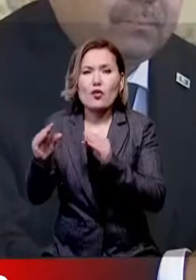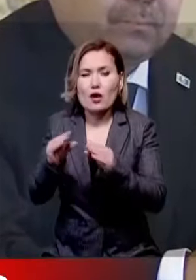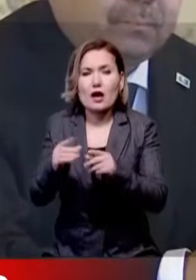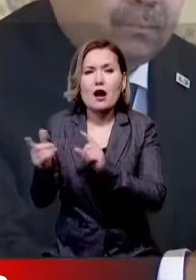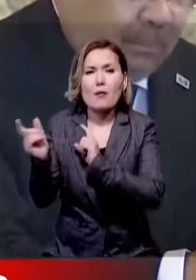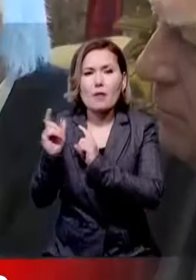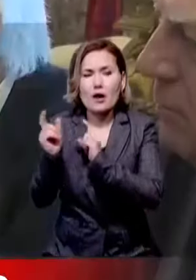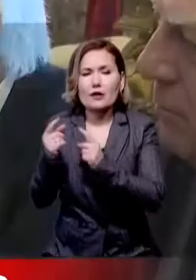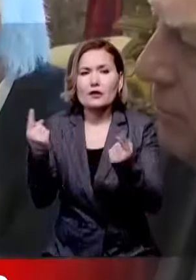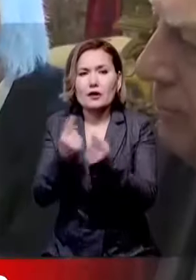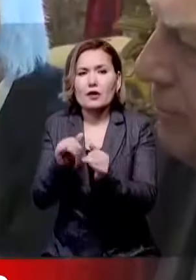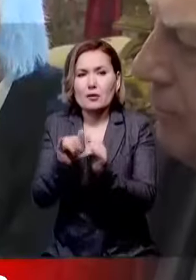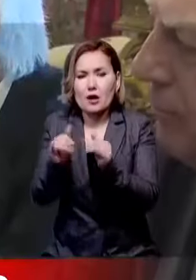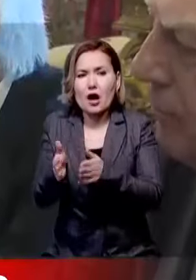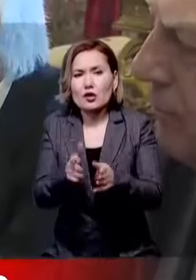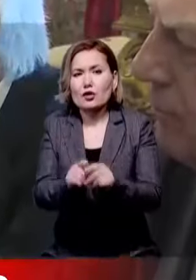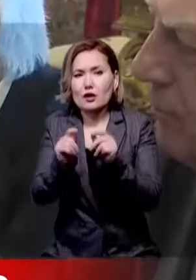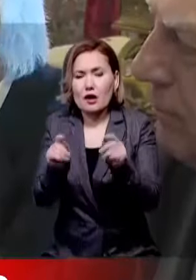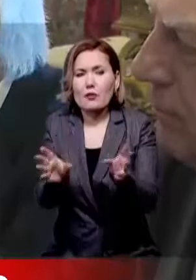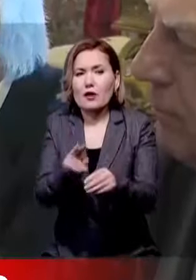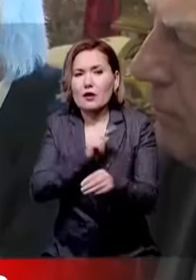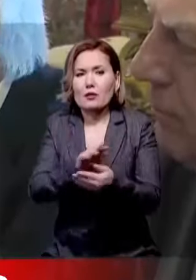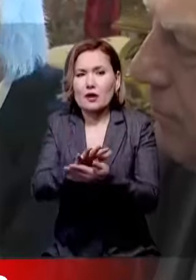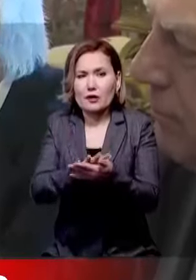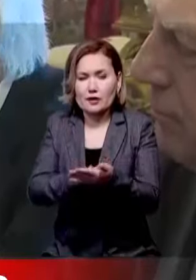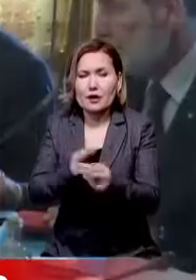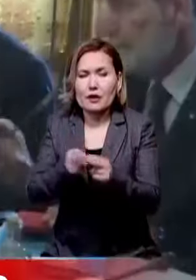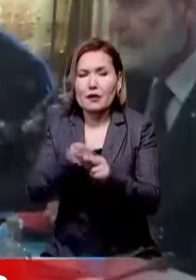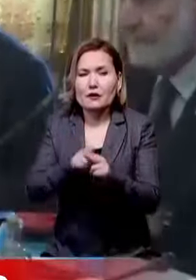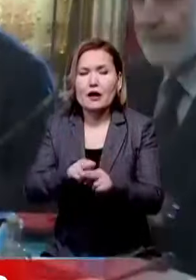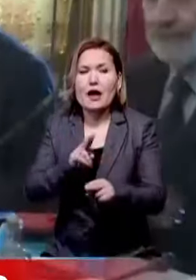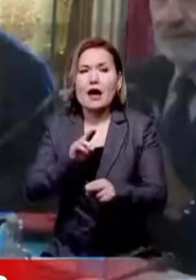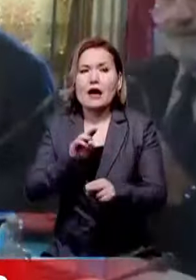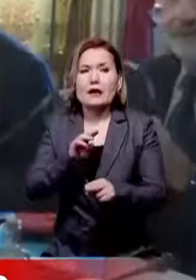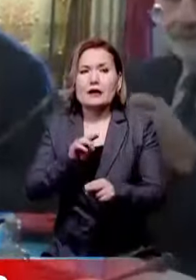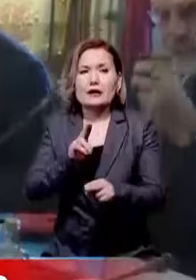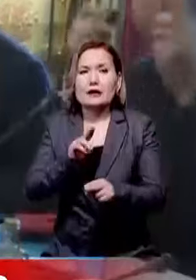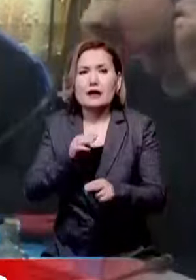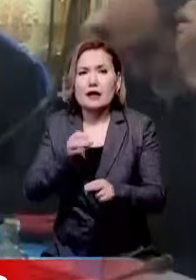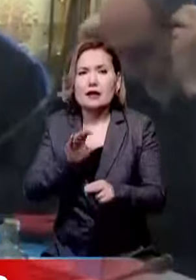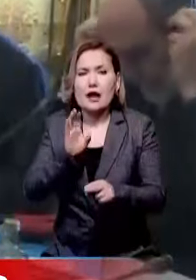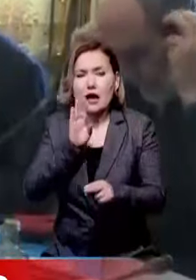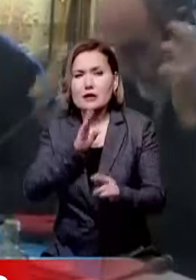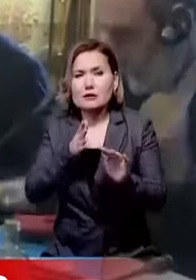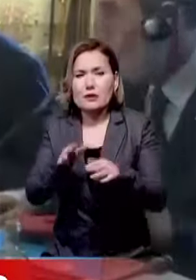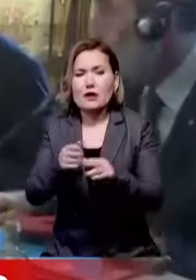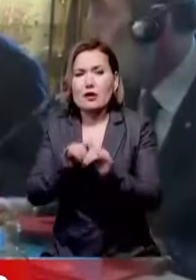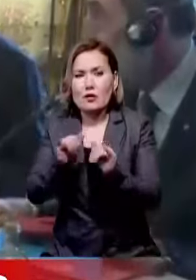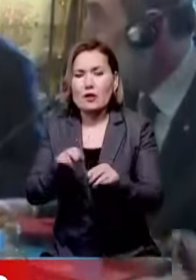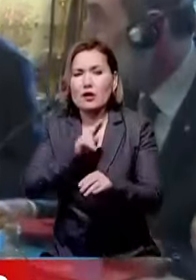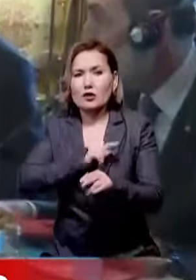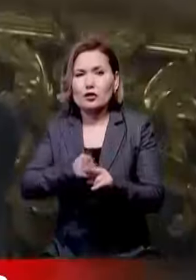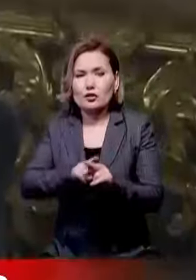және логистика саласындағы өзара тиімді ықпалдастықтың, нақтырақ айтқанда Транскаспий халықаралық көлік бағытын